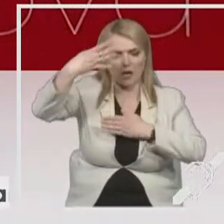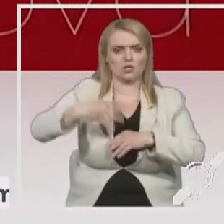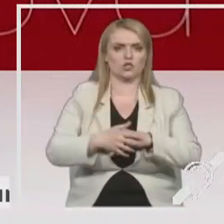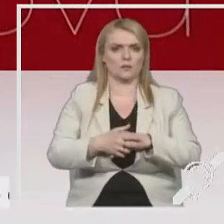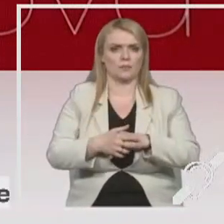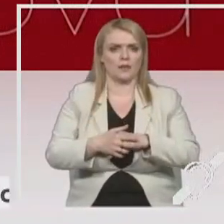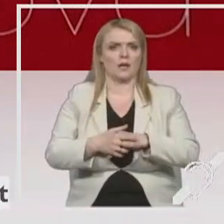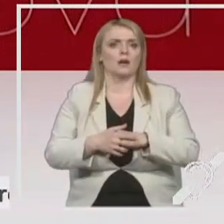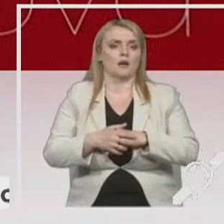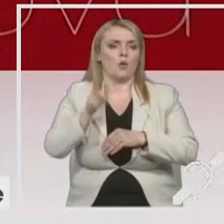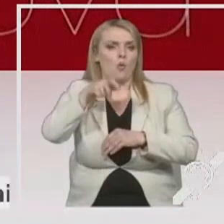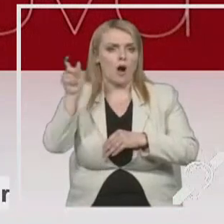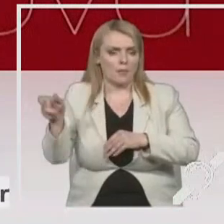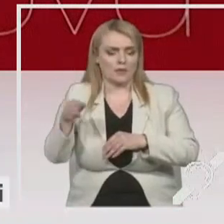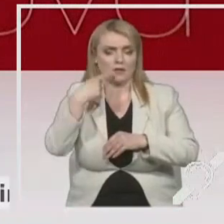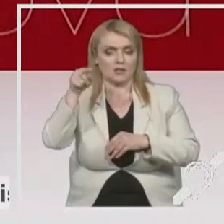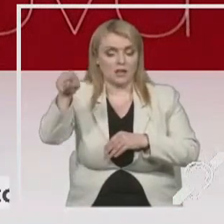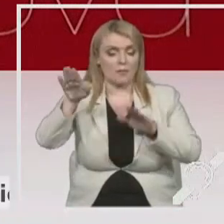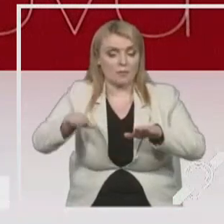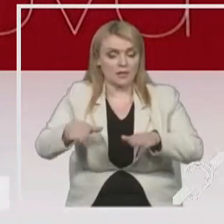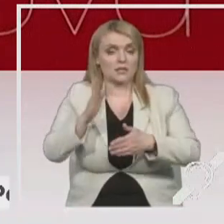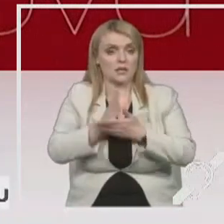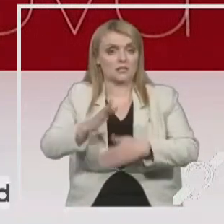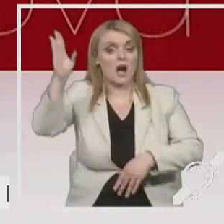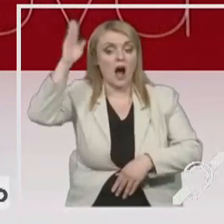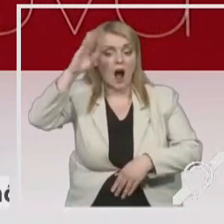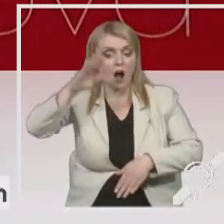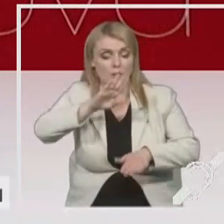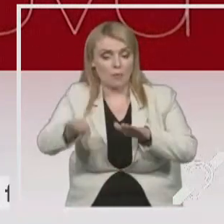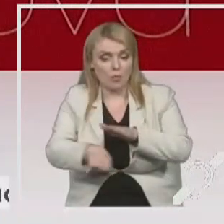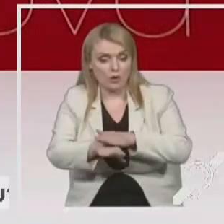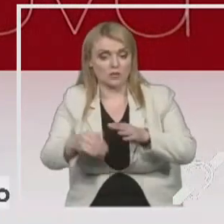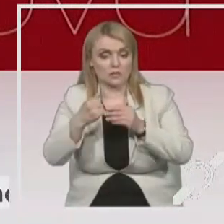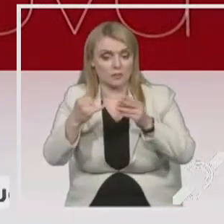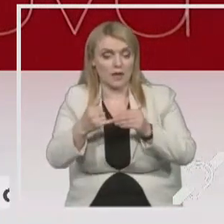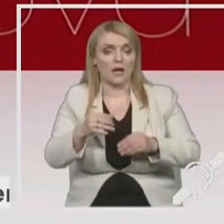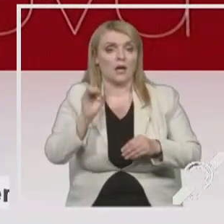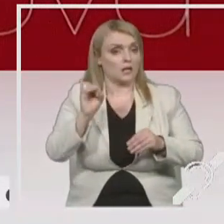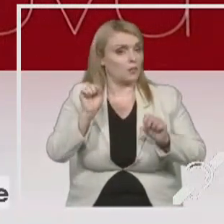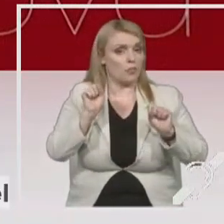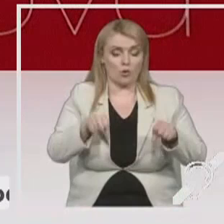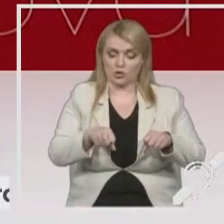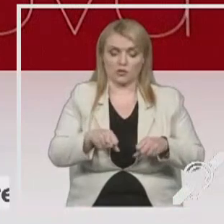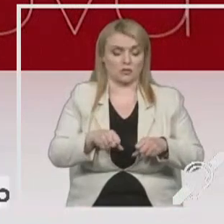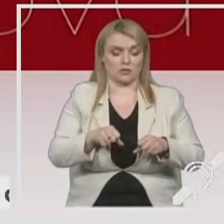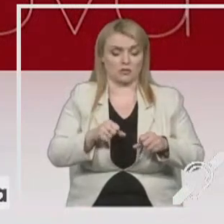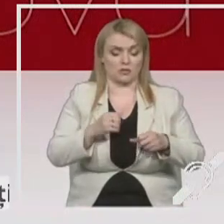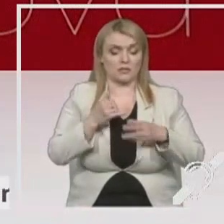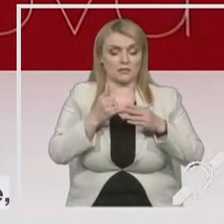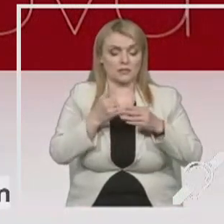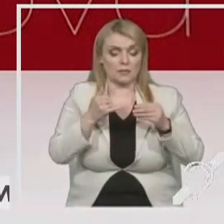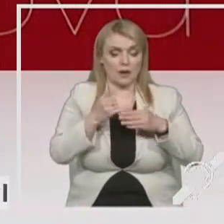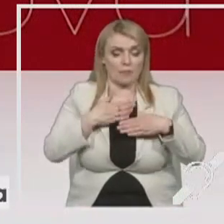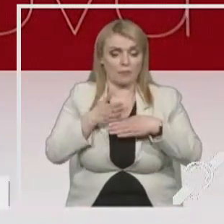niveluri și parcare subterane. Oamenii susțin că în acel loc sunt ape subterane și alunecări de teren și se tem pentru viața lor.